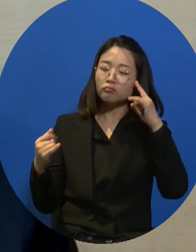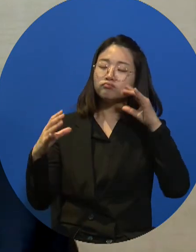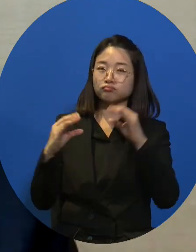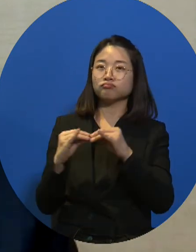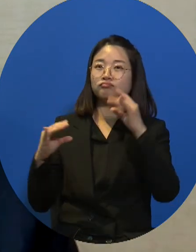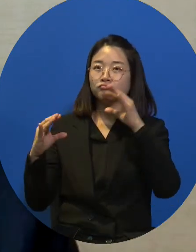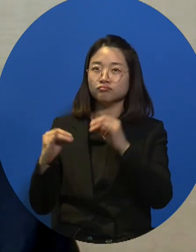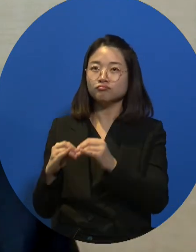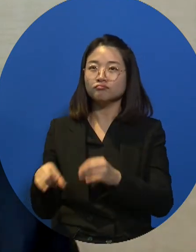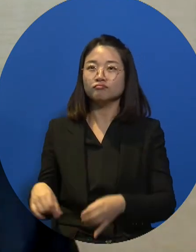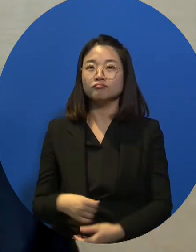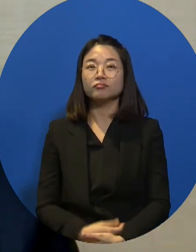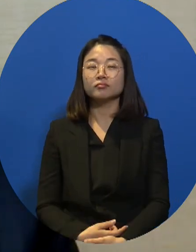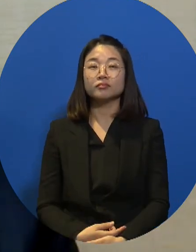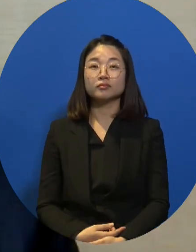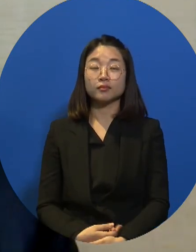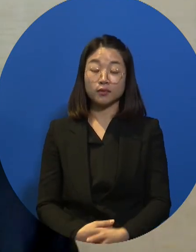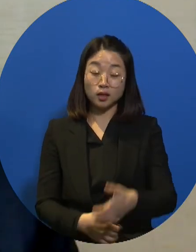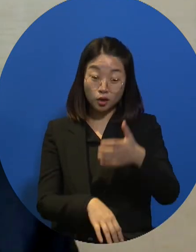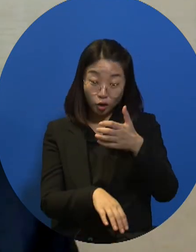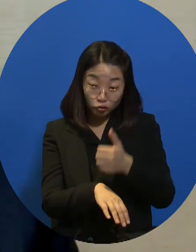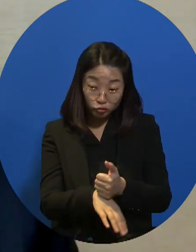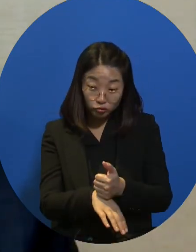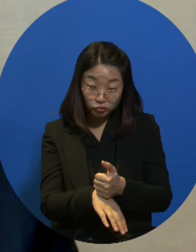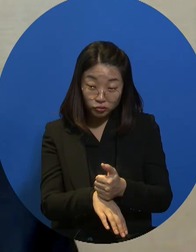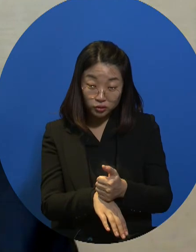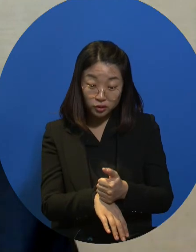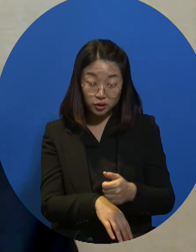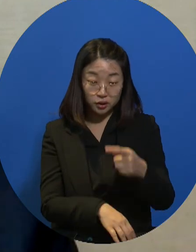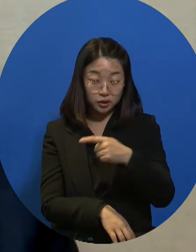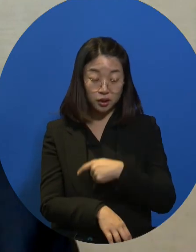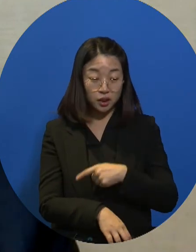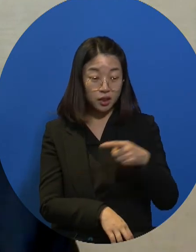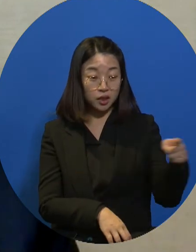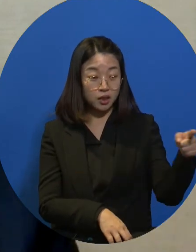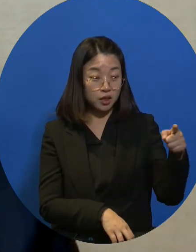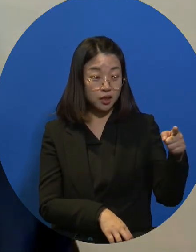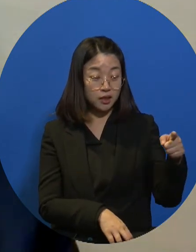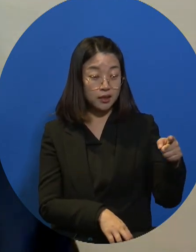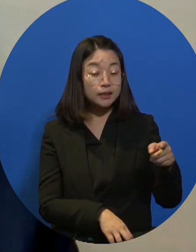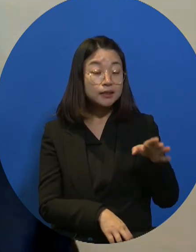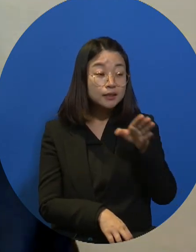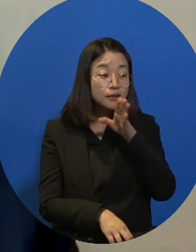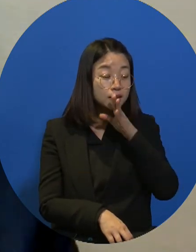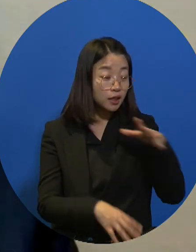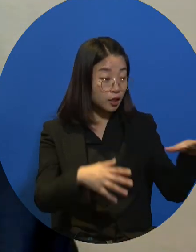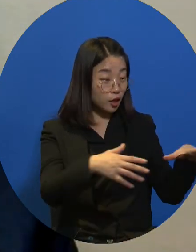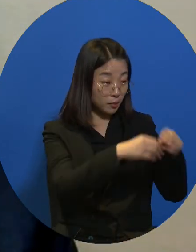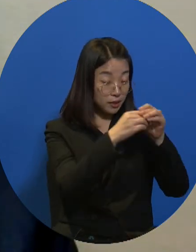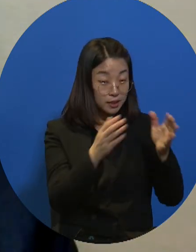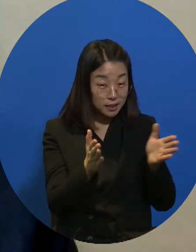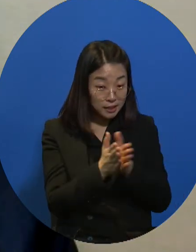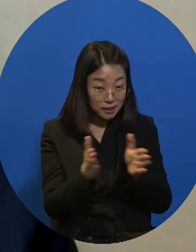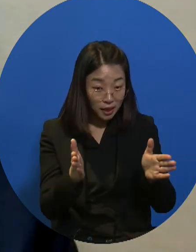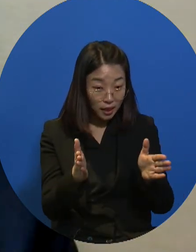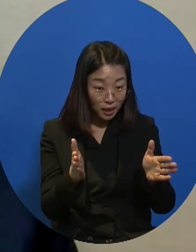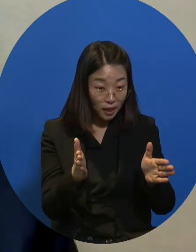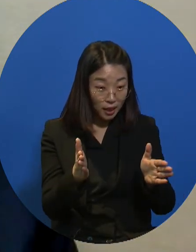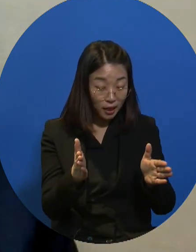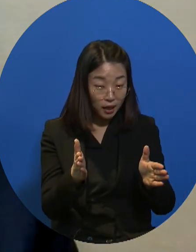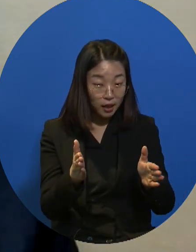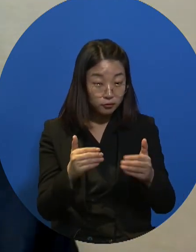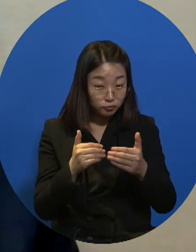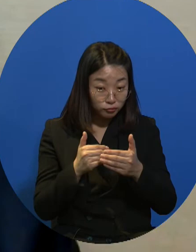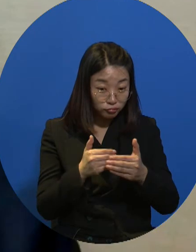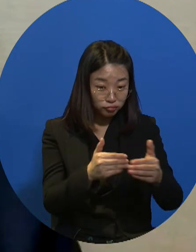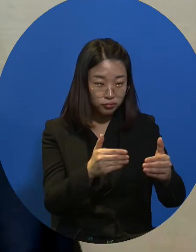있습니다. 결국 결정 이행에 대한 모니터링과 이행을 위한 그 후속 절차법 규정도 필요하다고 생각이